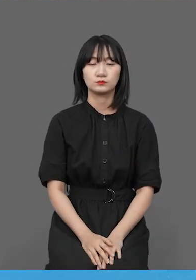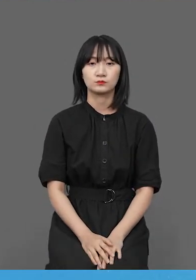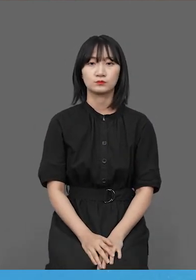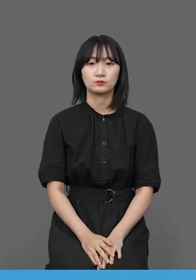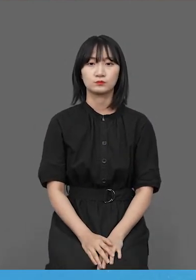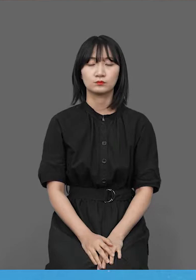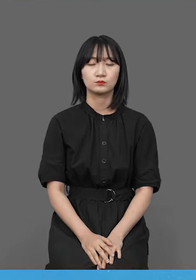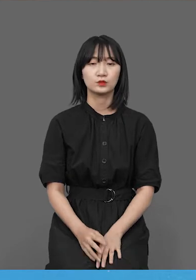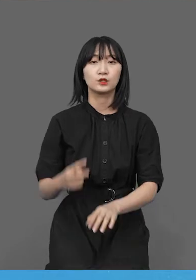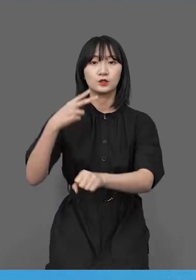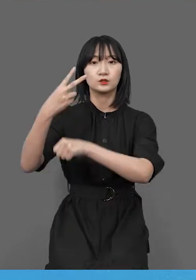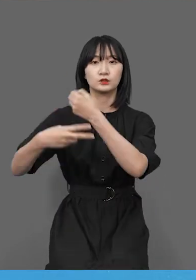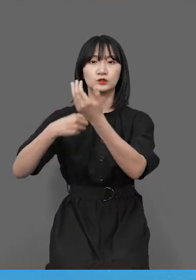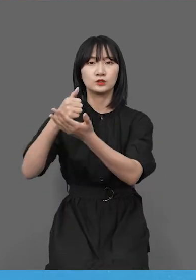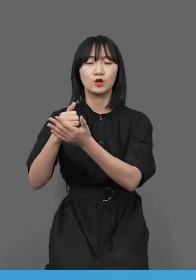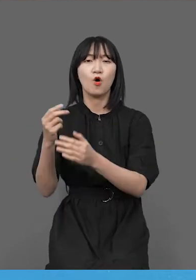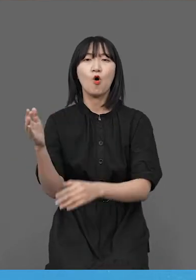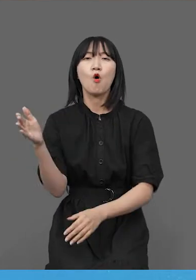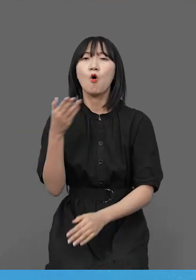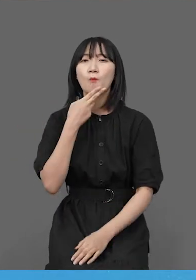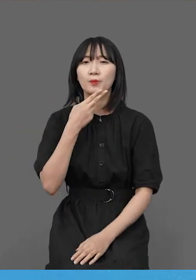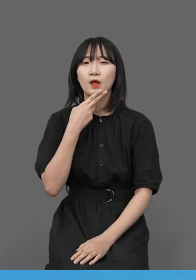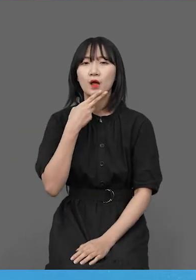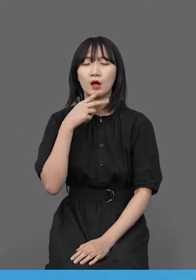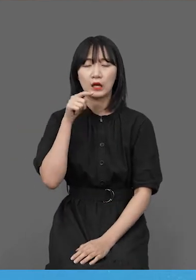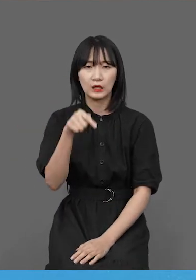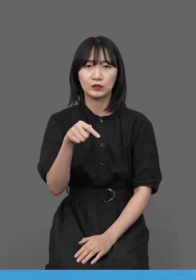그것은 신이 없다라는 것을 주장하려고 하는